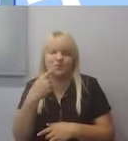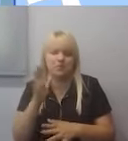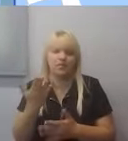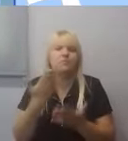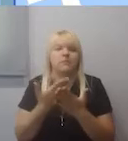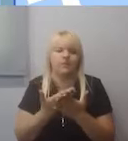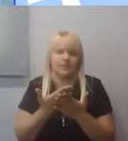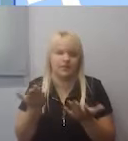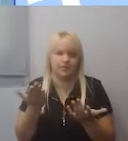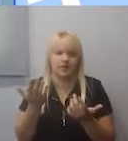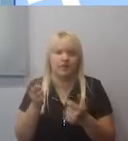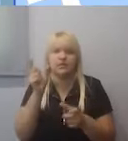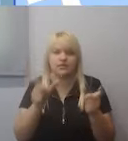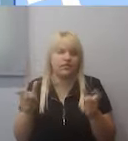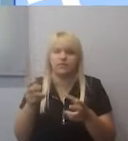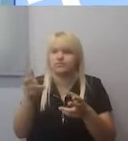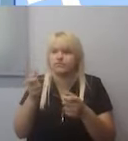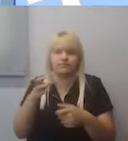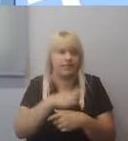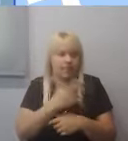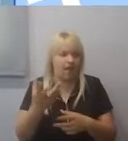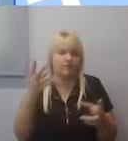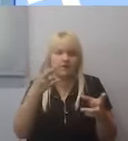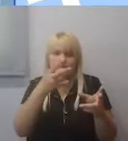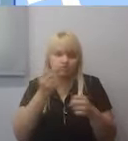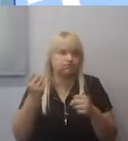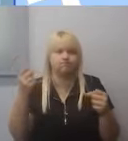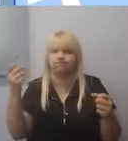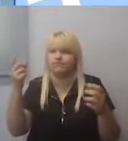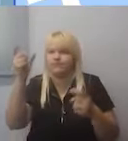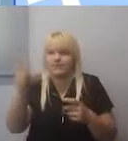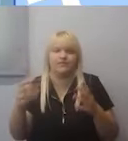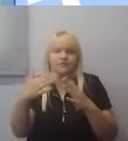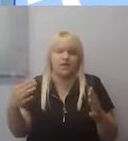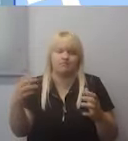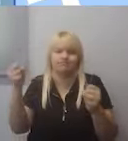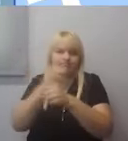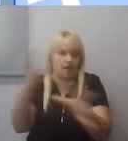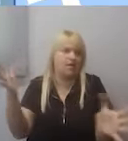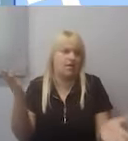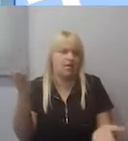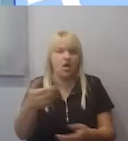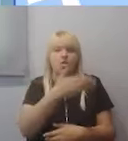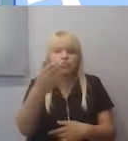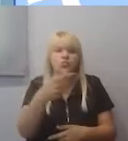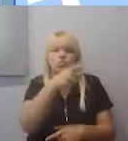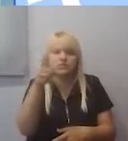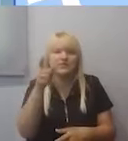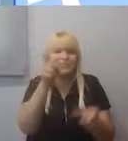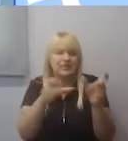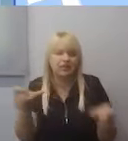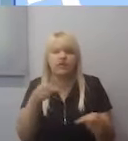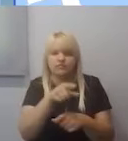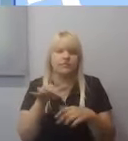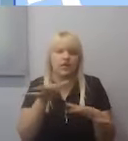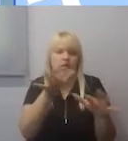bet tā tas ir ja un principā jūs esat tie kas šādi rīkojā nu varētu